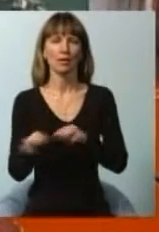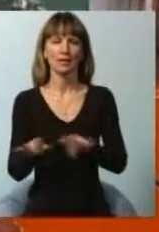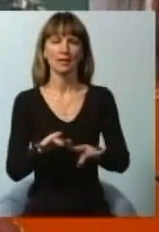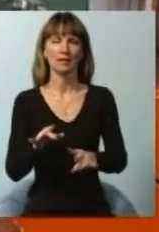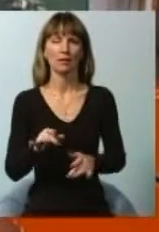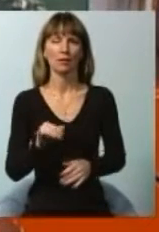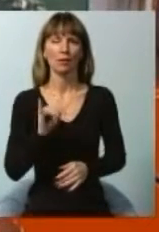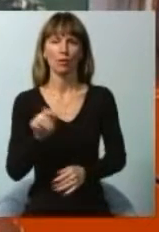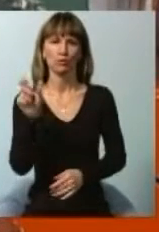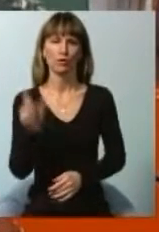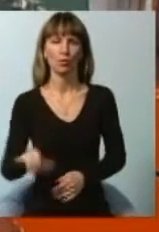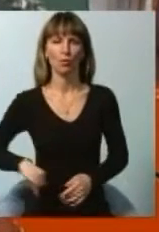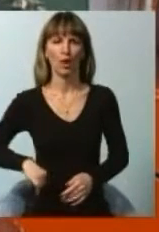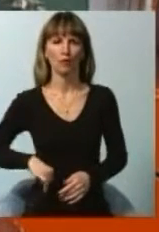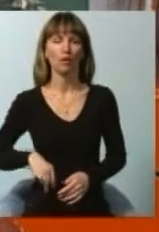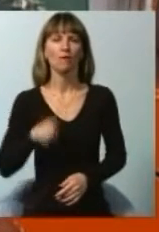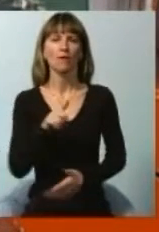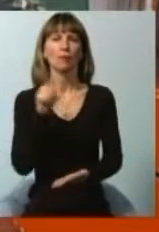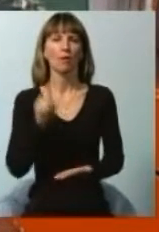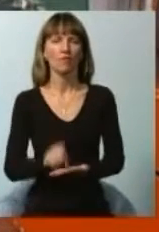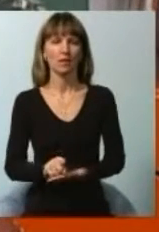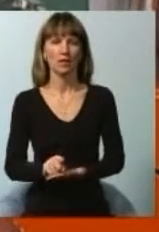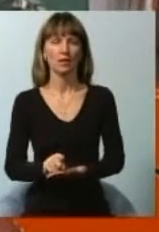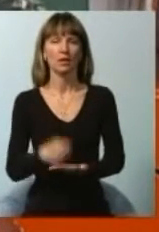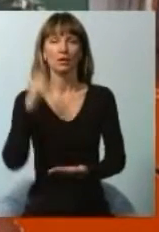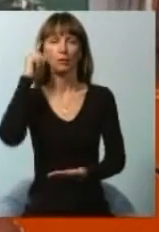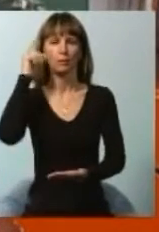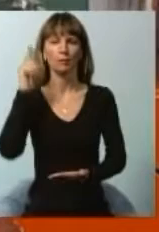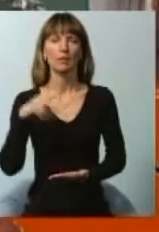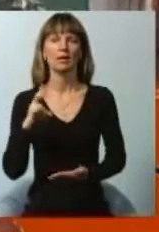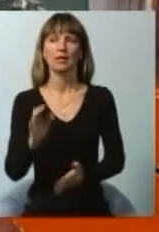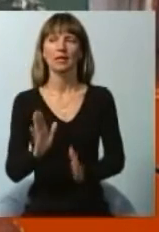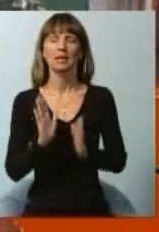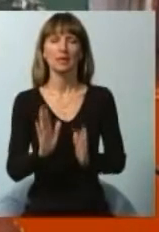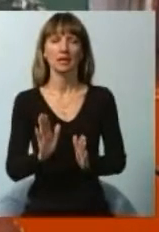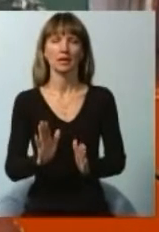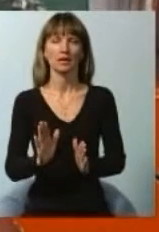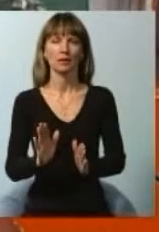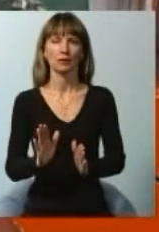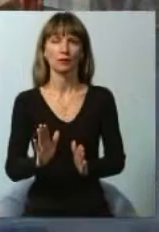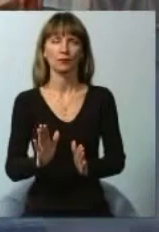злочинцю? Він повинен вміти не тільки…